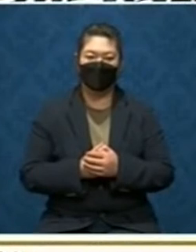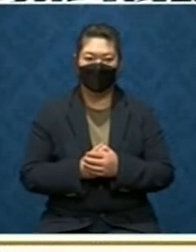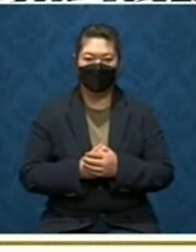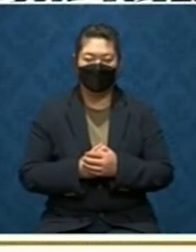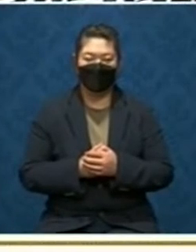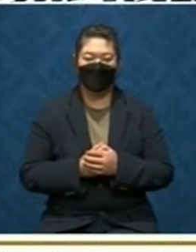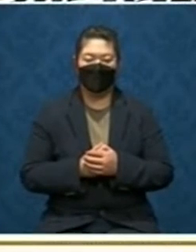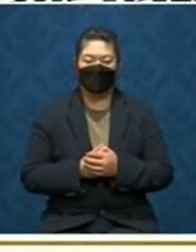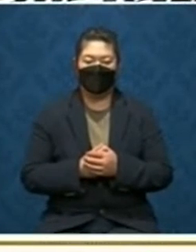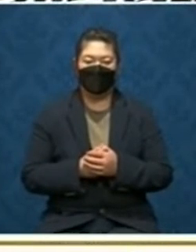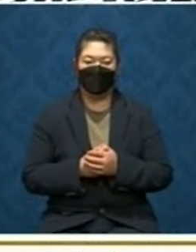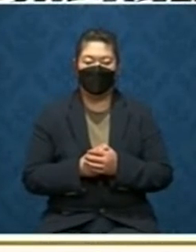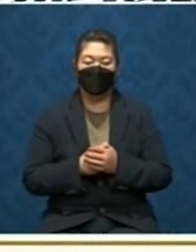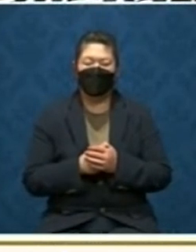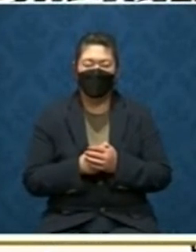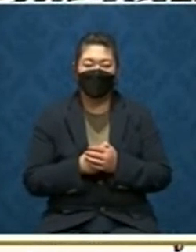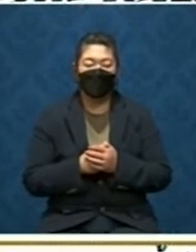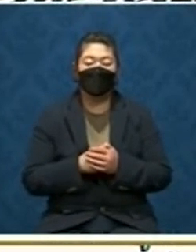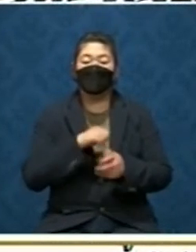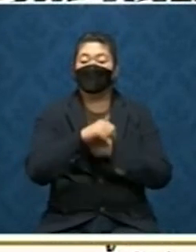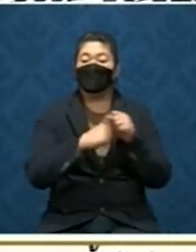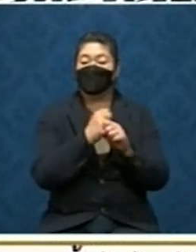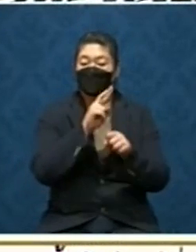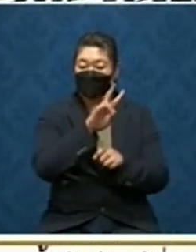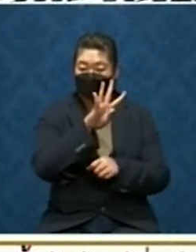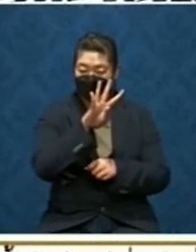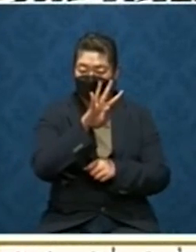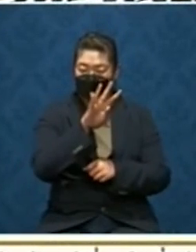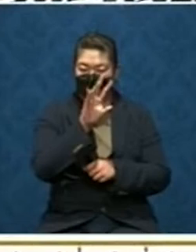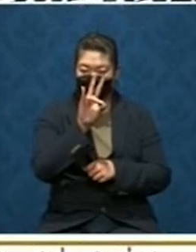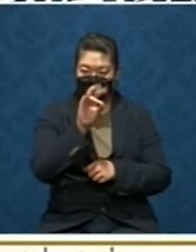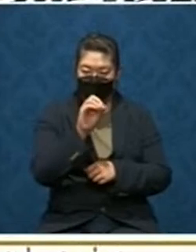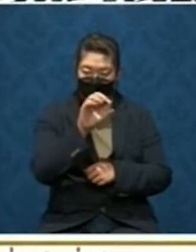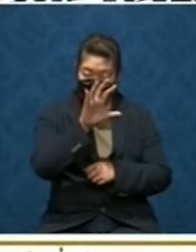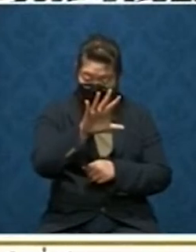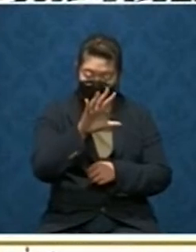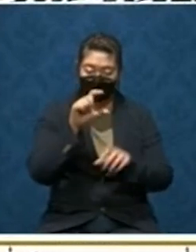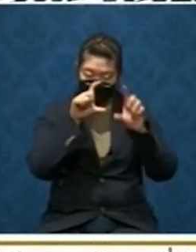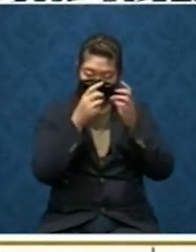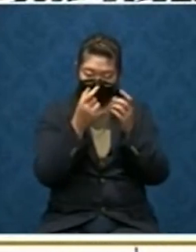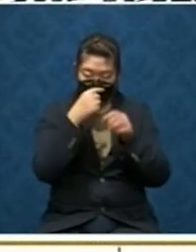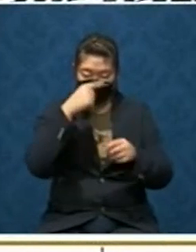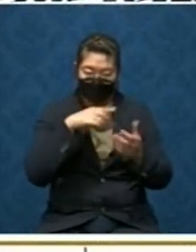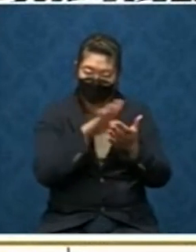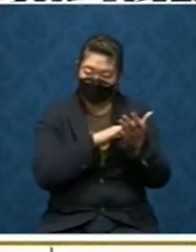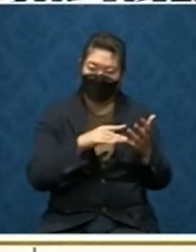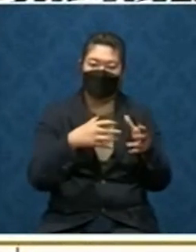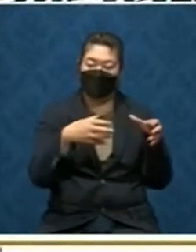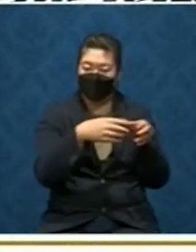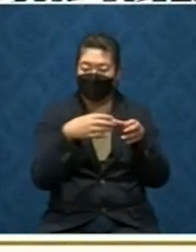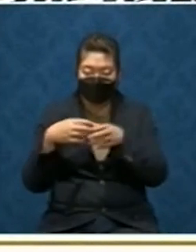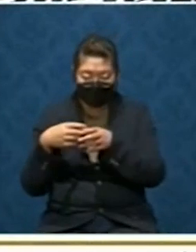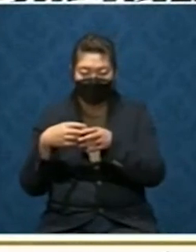ั้งแต่การเปลี่ยนแปลงการปกครองพ.ศ. 2475ประเทศไทยยังมีการต่อสู้ระหว่างฝ่ายเสรีประชาธิปไต